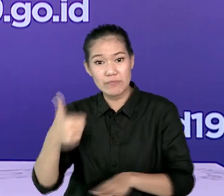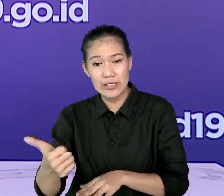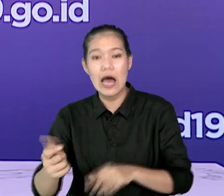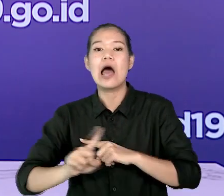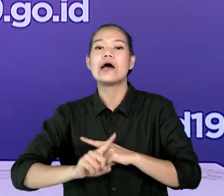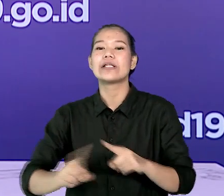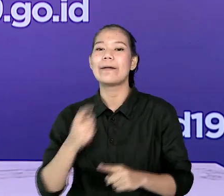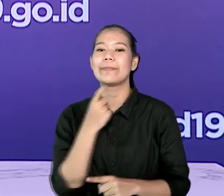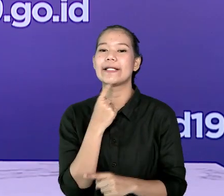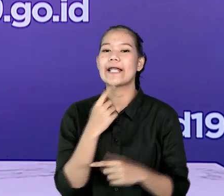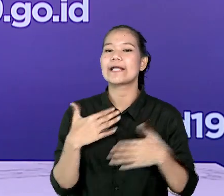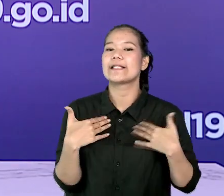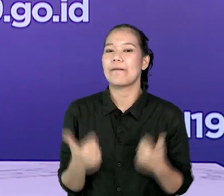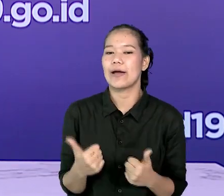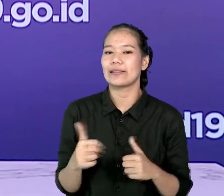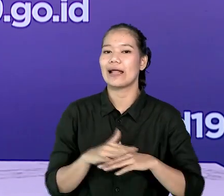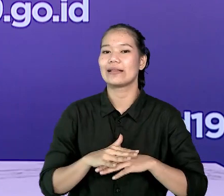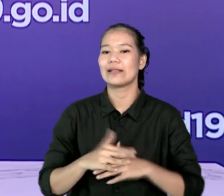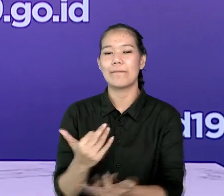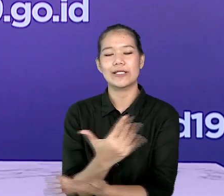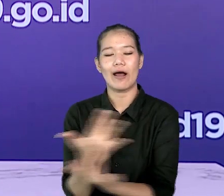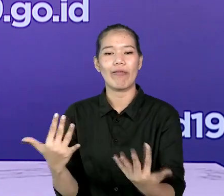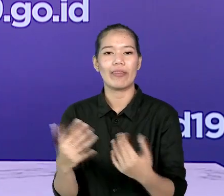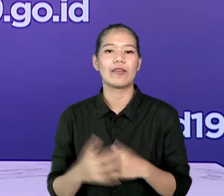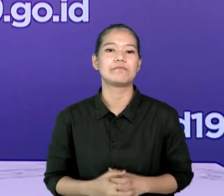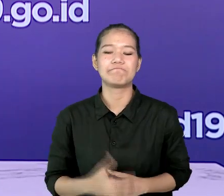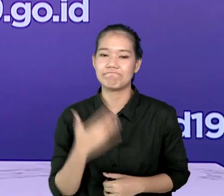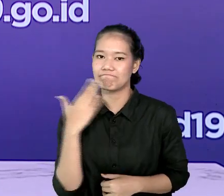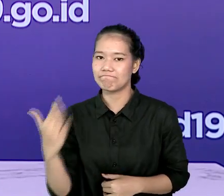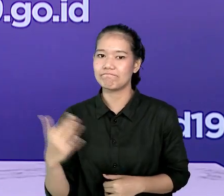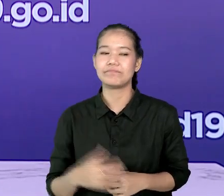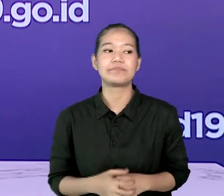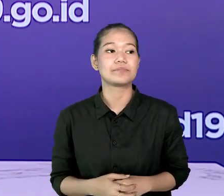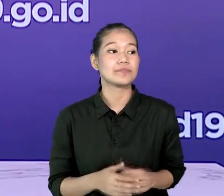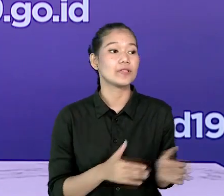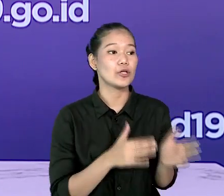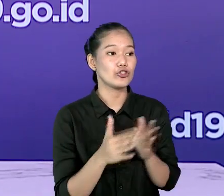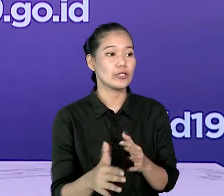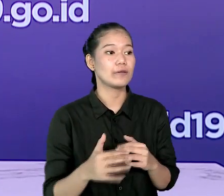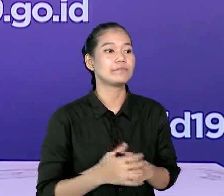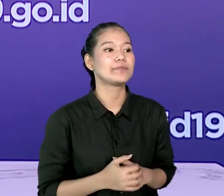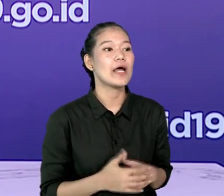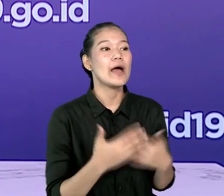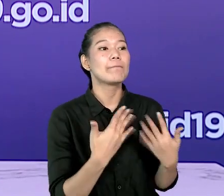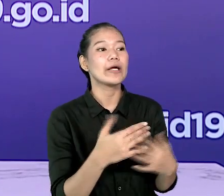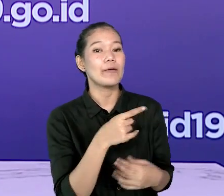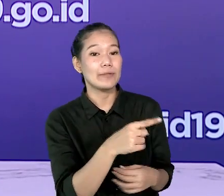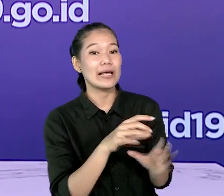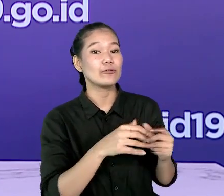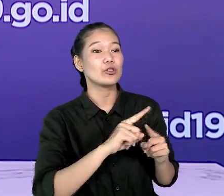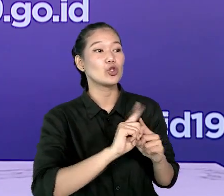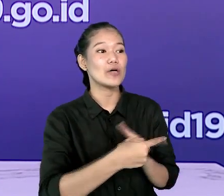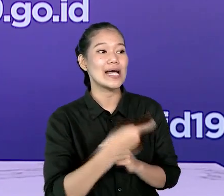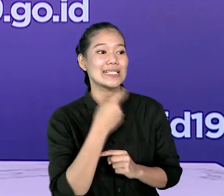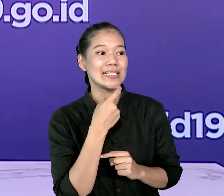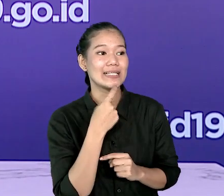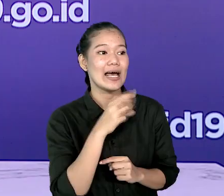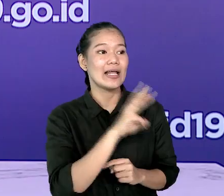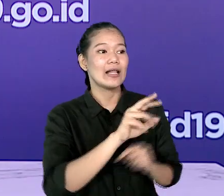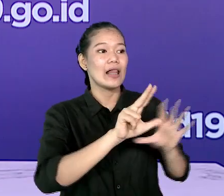juga keselamatan dan kesehatan masyarakat. Terima kasih. Selanjutnya, bagaimana tanggapan Satgas